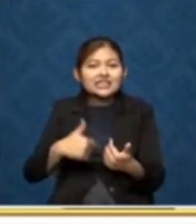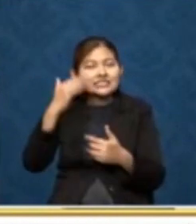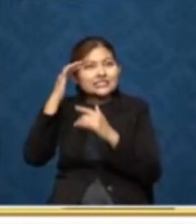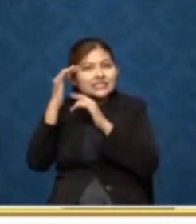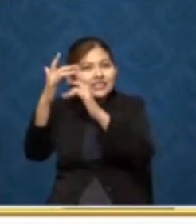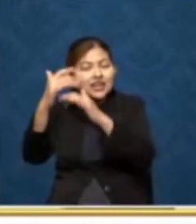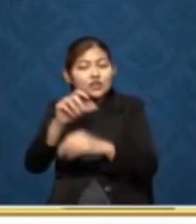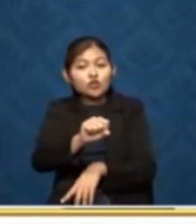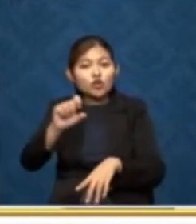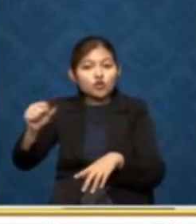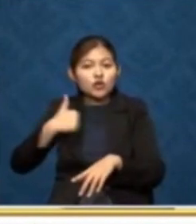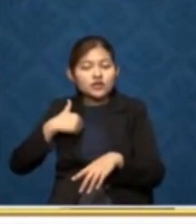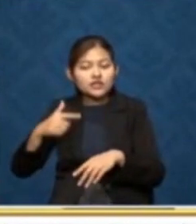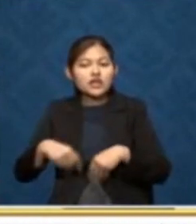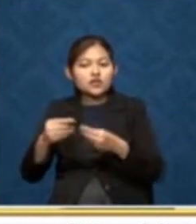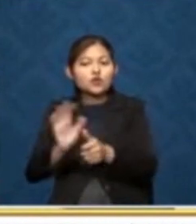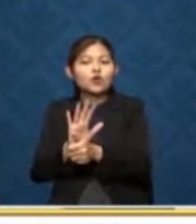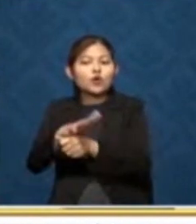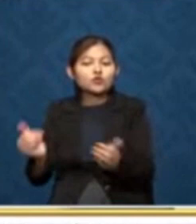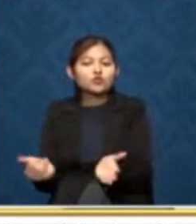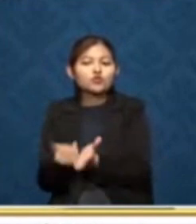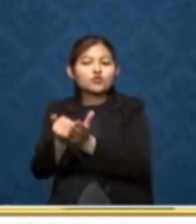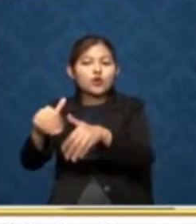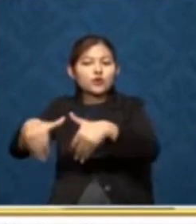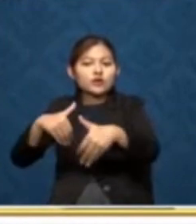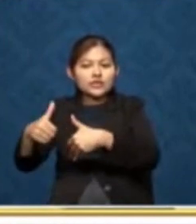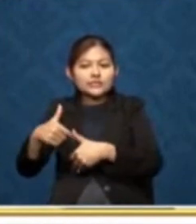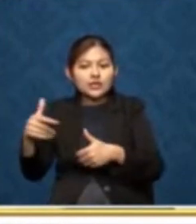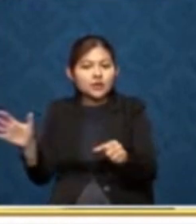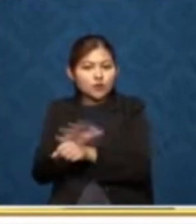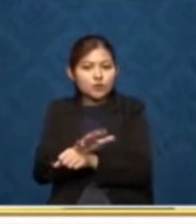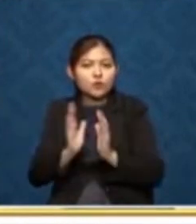ได้อย่างแท้จริงครับขอบพระคุณครับ ครับขอบคุณครับต่อไปท่านสุรารัตน์